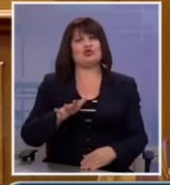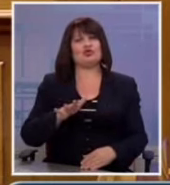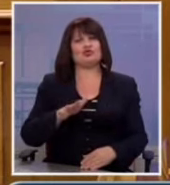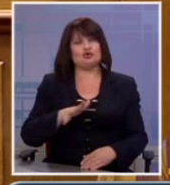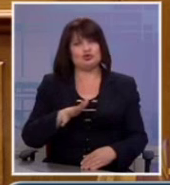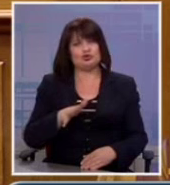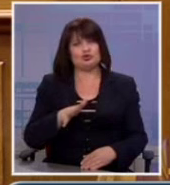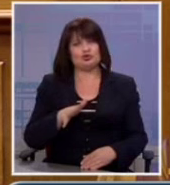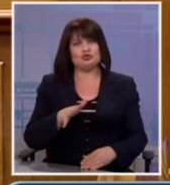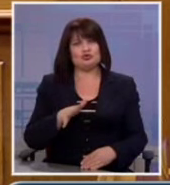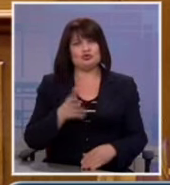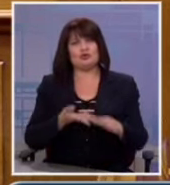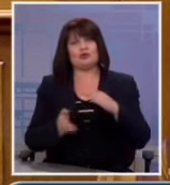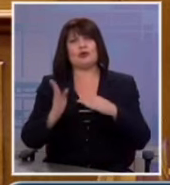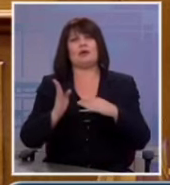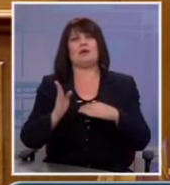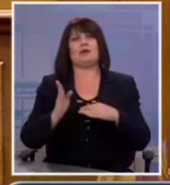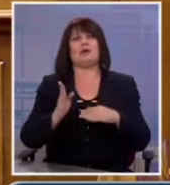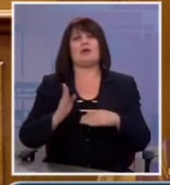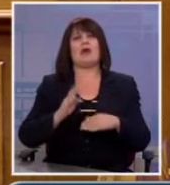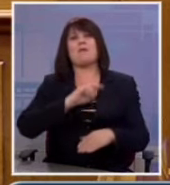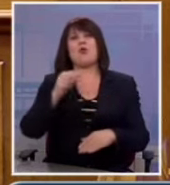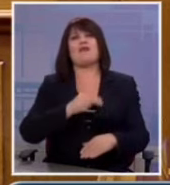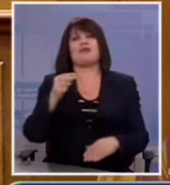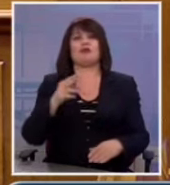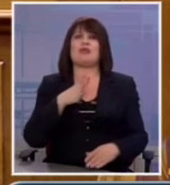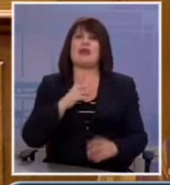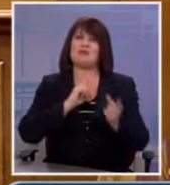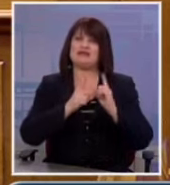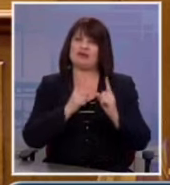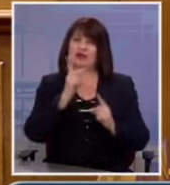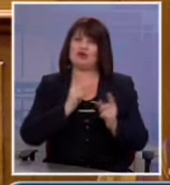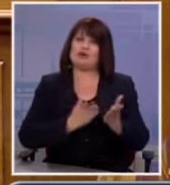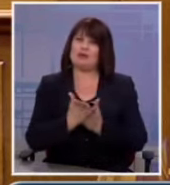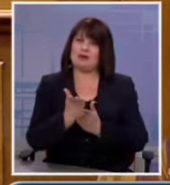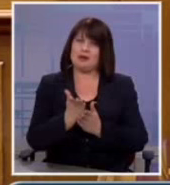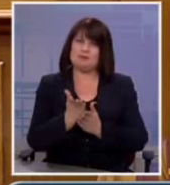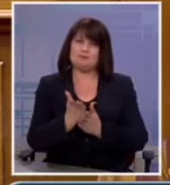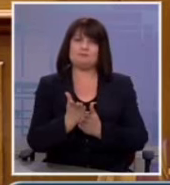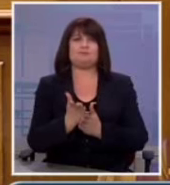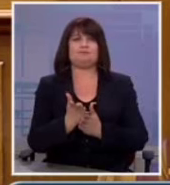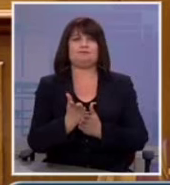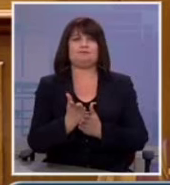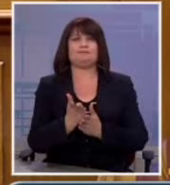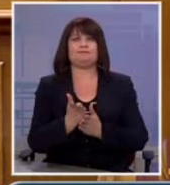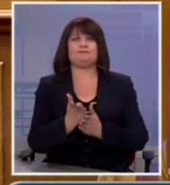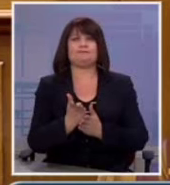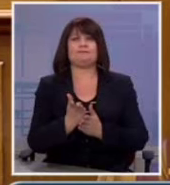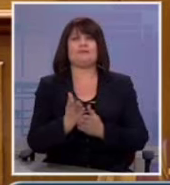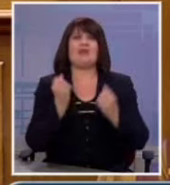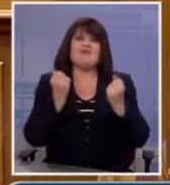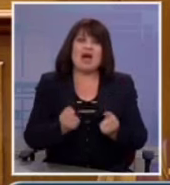ενδεχόμενο αποχώρησης της Ελλάδας από το κοινό νόμισμα. Θέλουμε μια συμφωνία που να είναι κοινωνικά δίκαιη, να κατανέμει δηλαδή τα